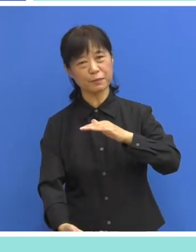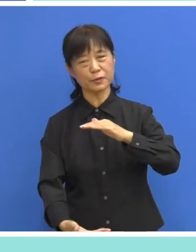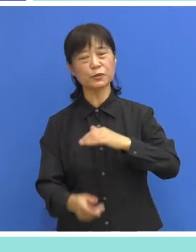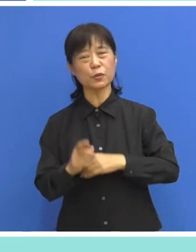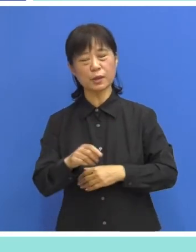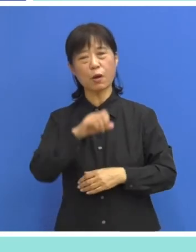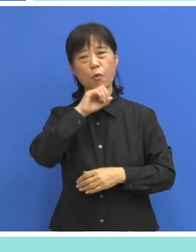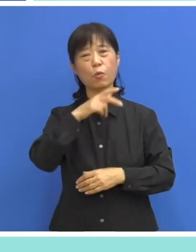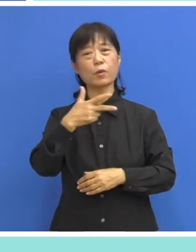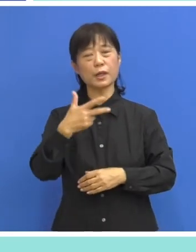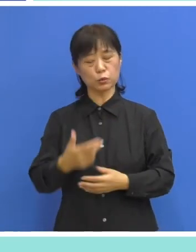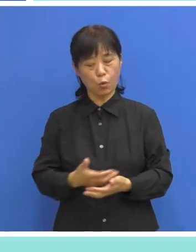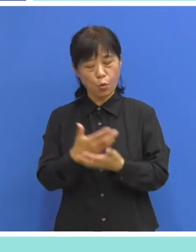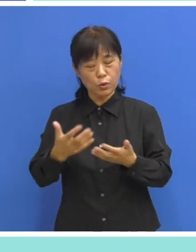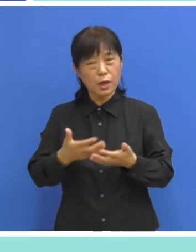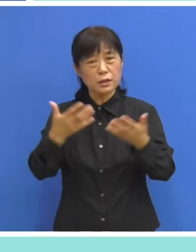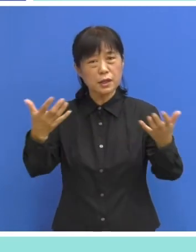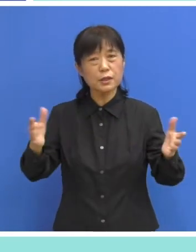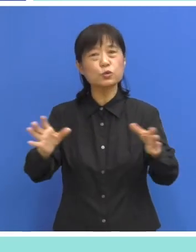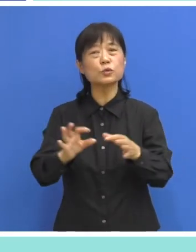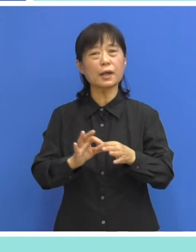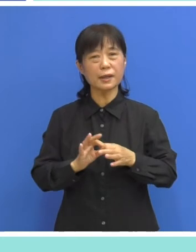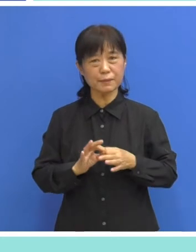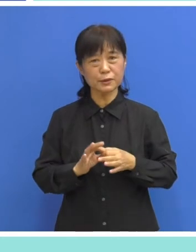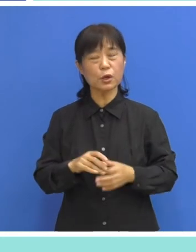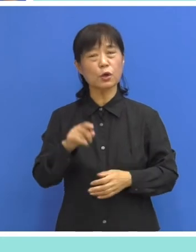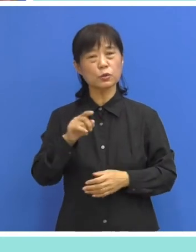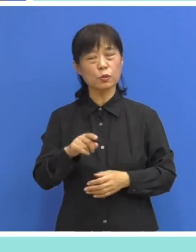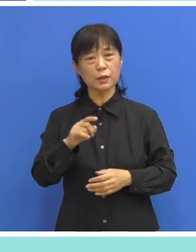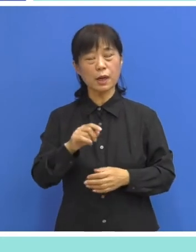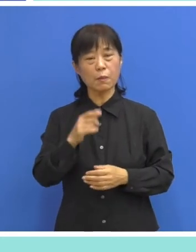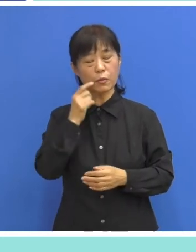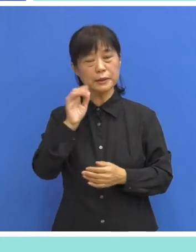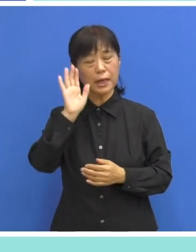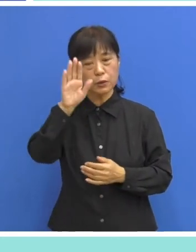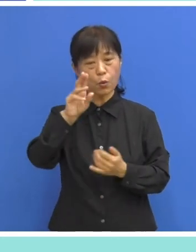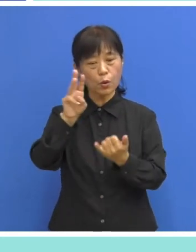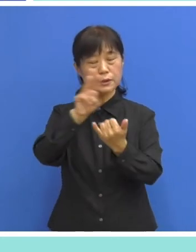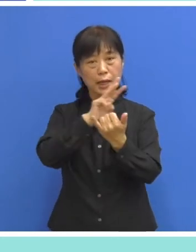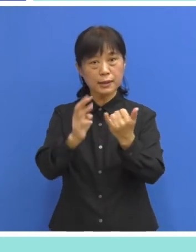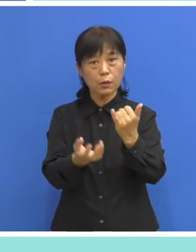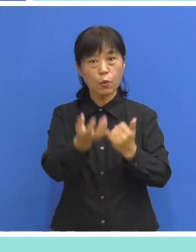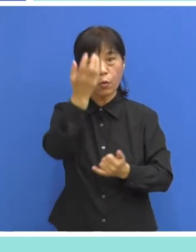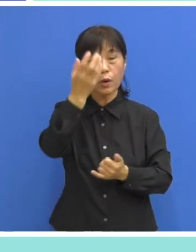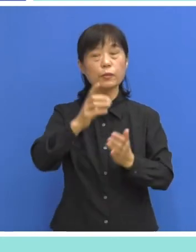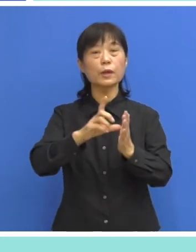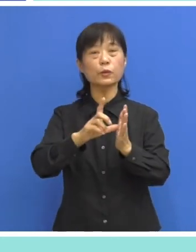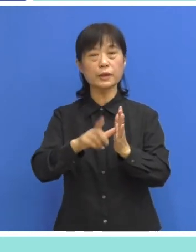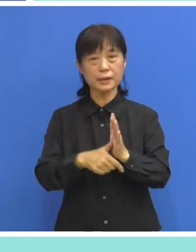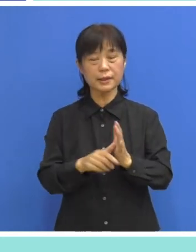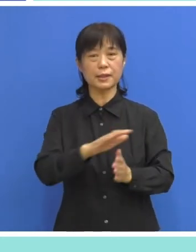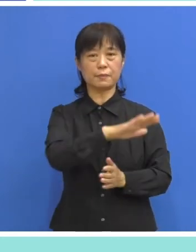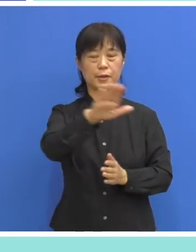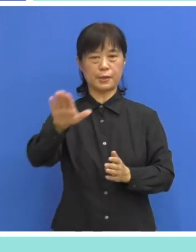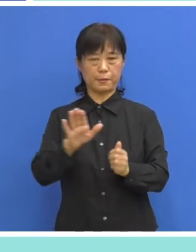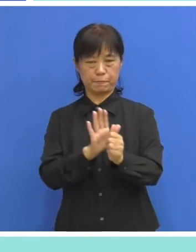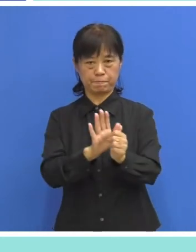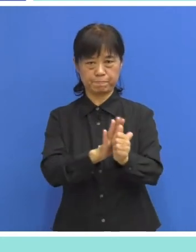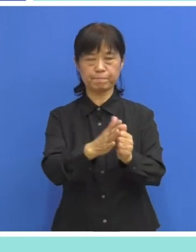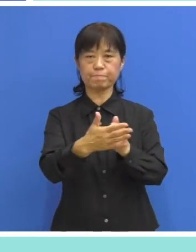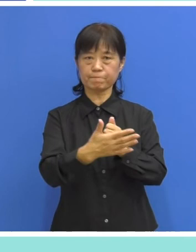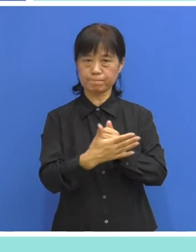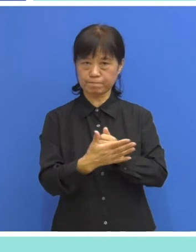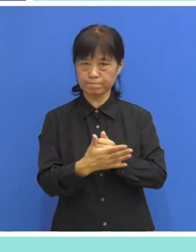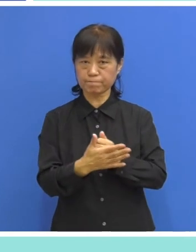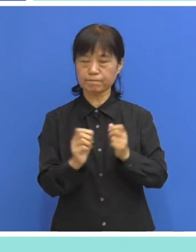大村市を活性することにもつながりますし、これが災害を防ぐ、災害の時にみんなで対応を頑